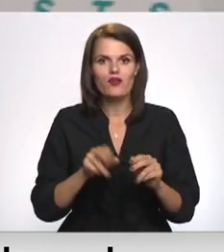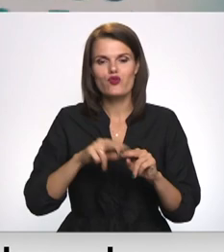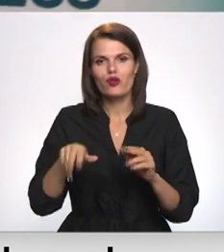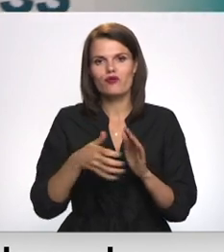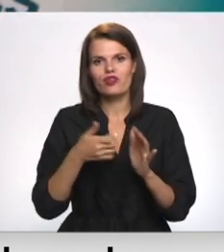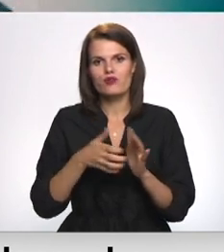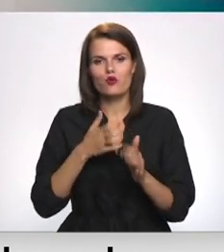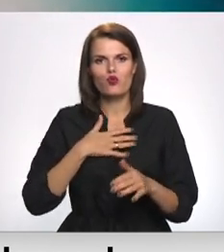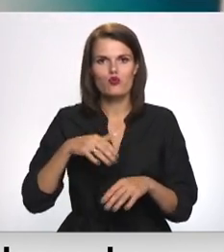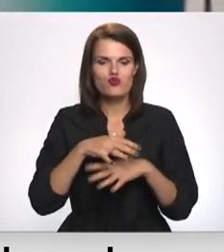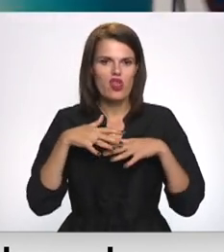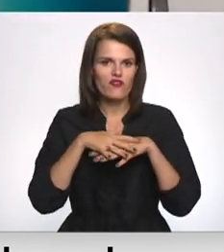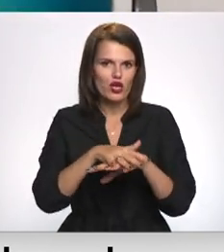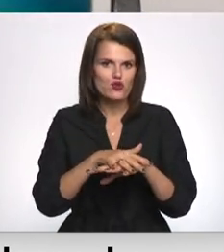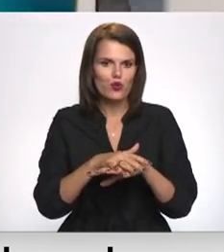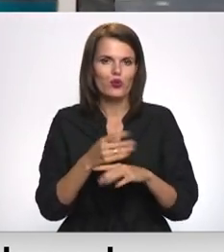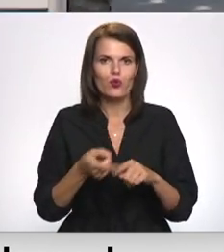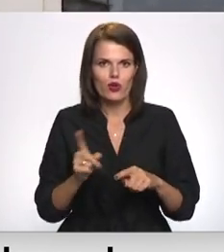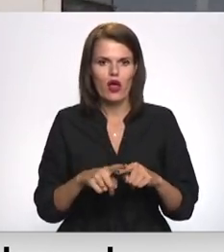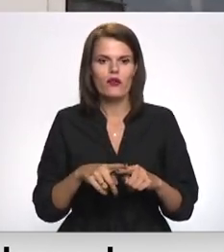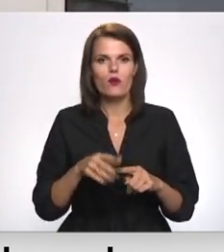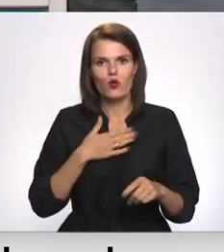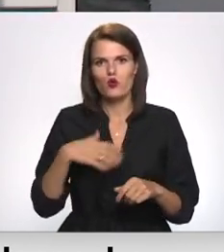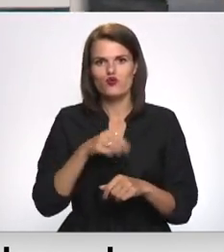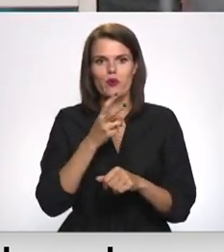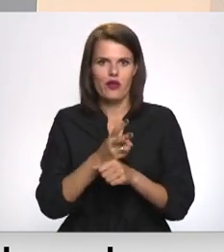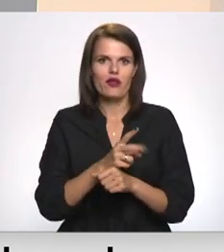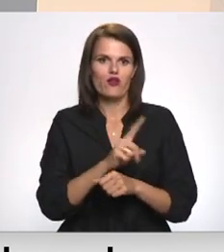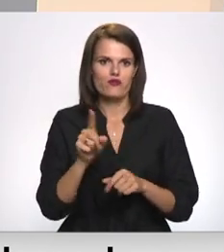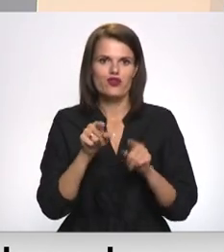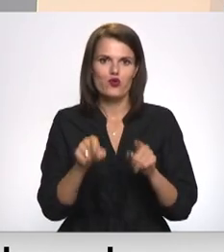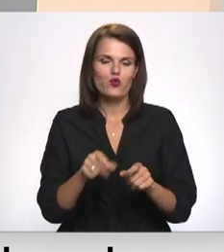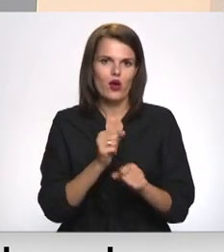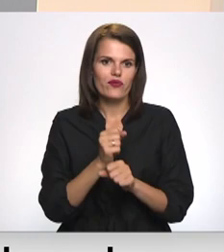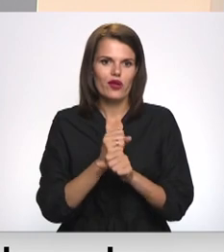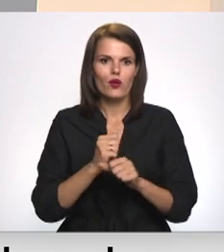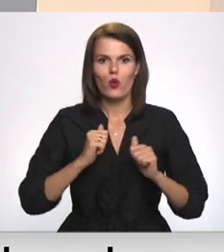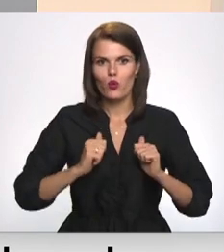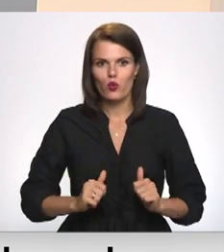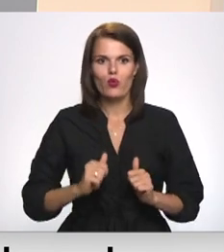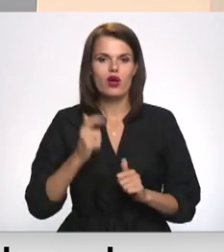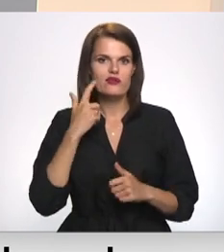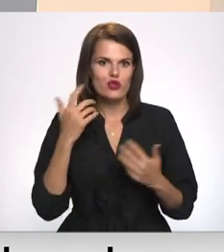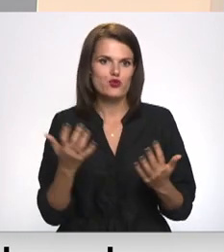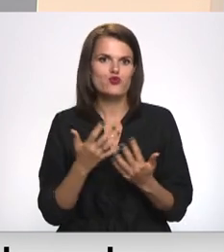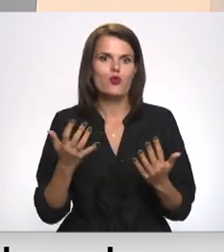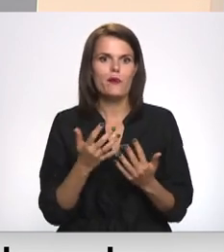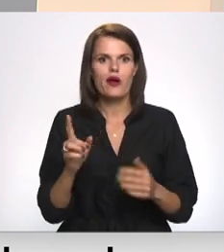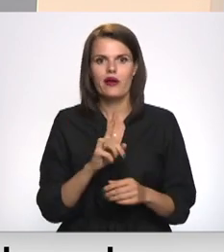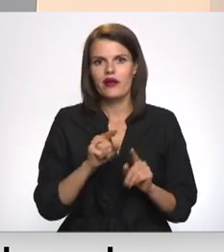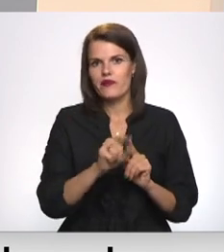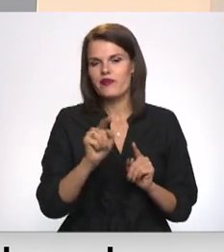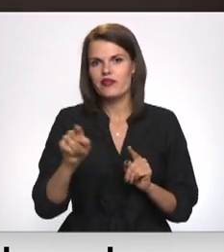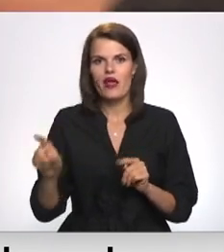un infrastruktūru, tad mūsu pienākums ir to darīt. Gods, es domāju, kad ir tiem,